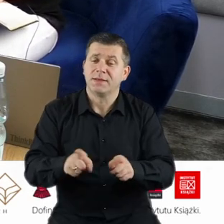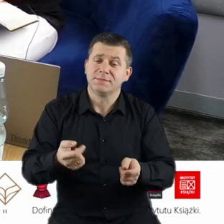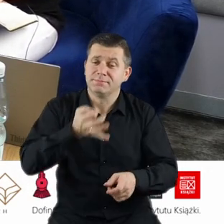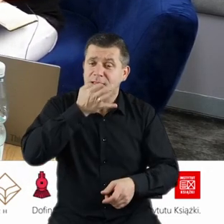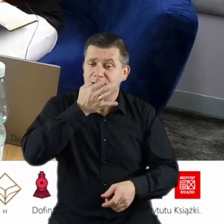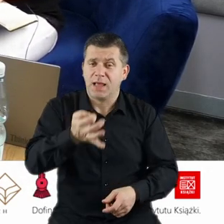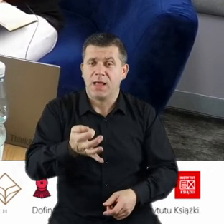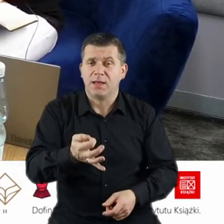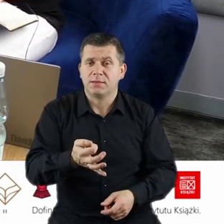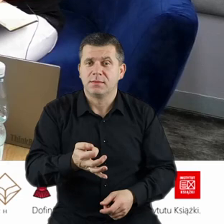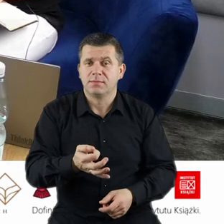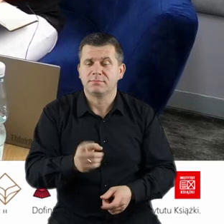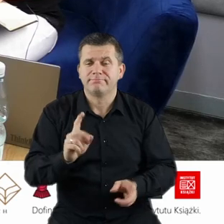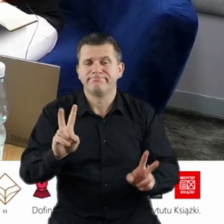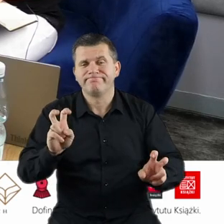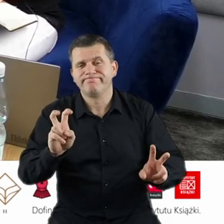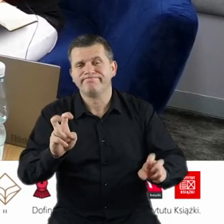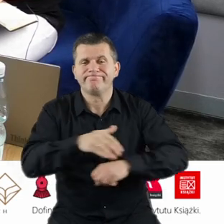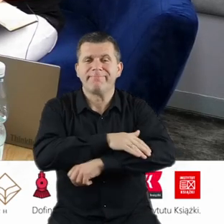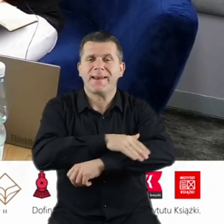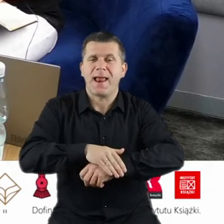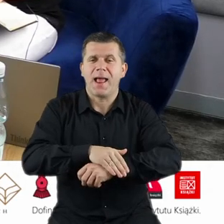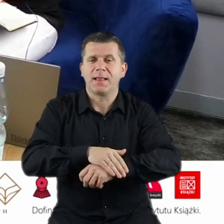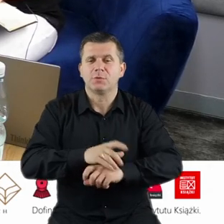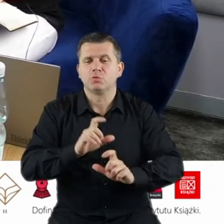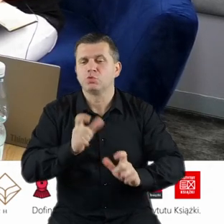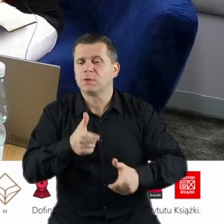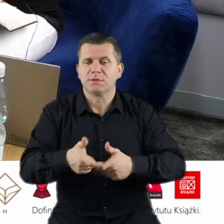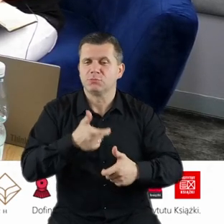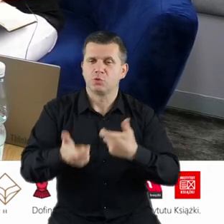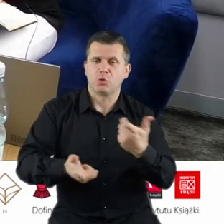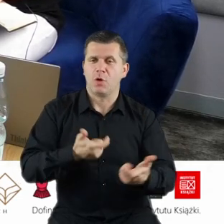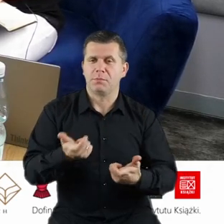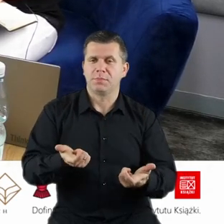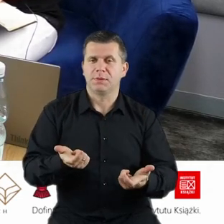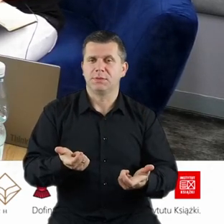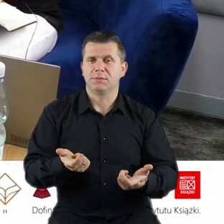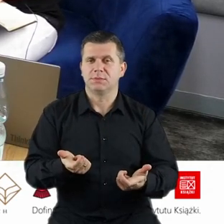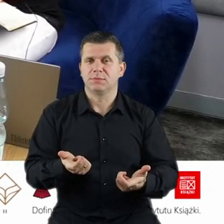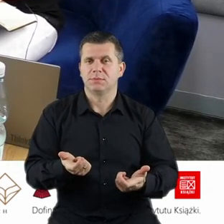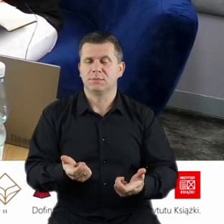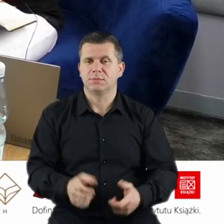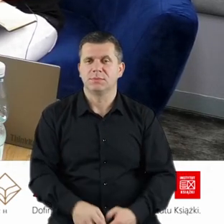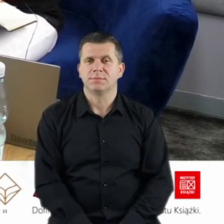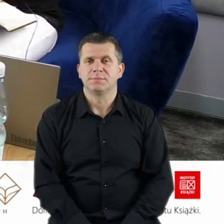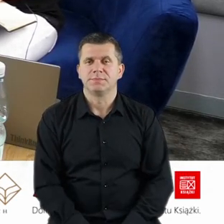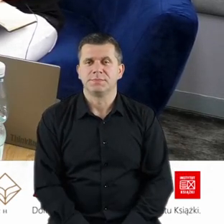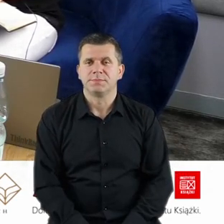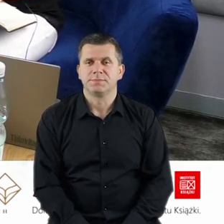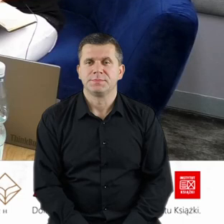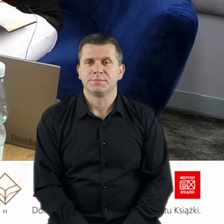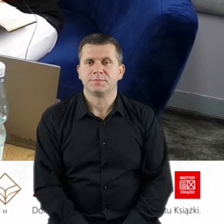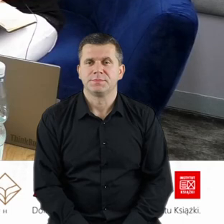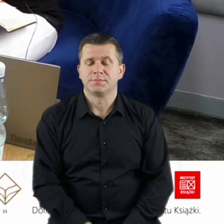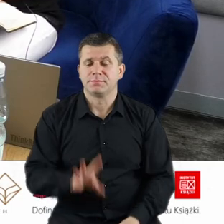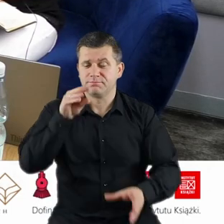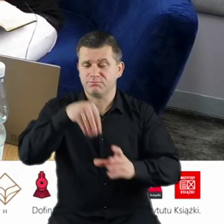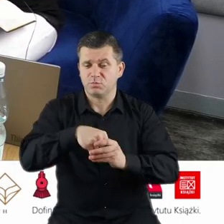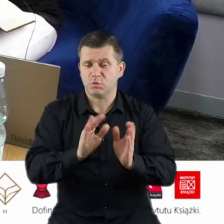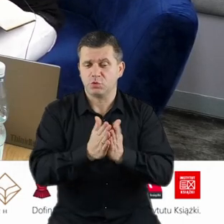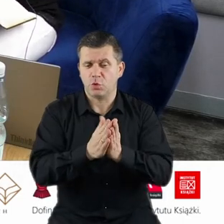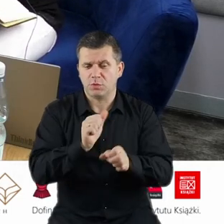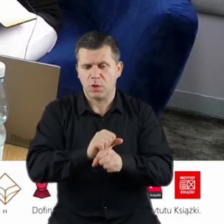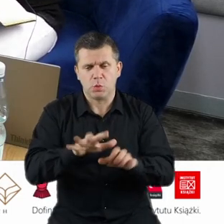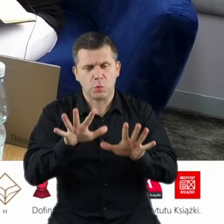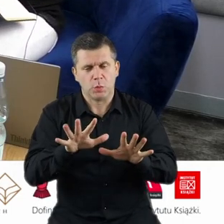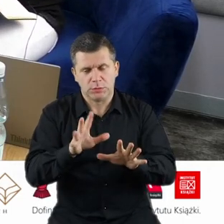No to jest też pytanie o pewną granicę, co jesteśmy w stanie zrobić, żeby poprawić sobie ten los.